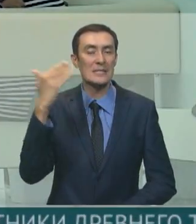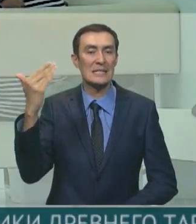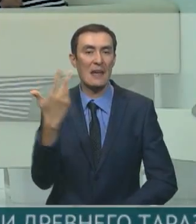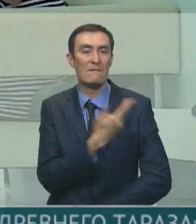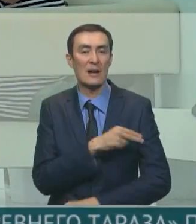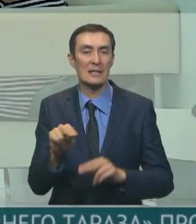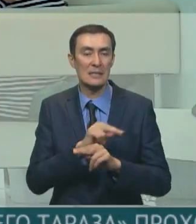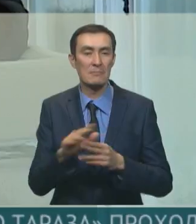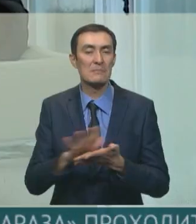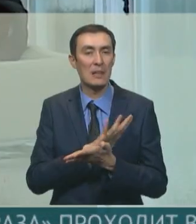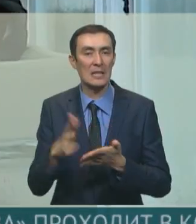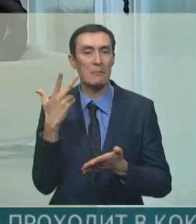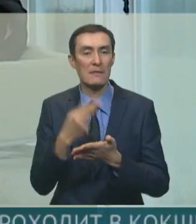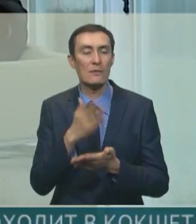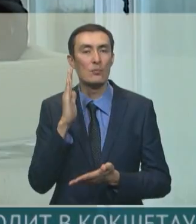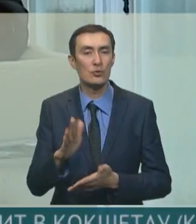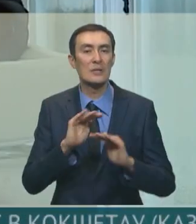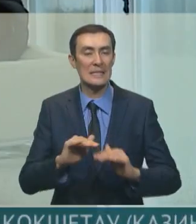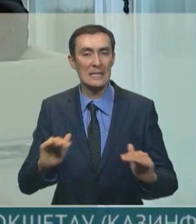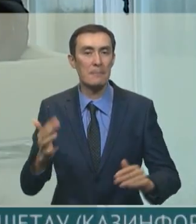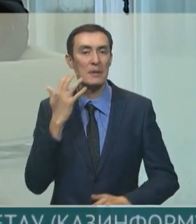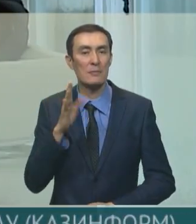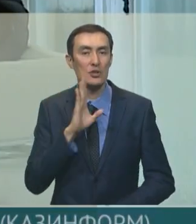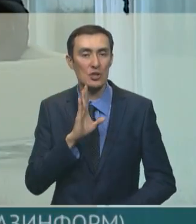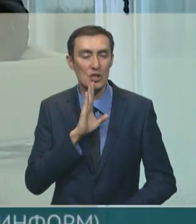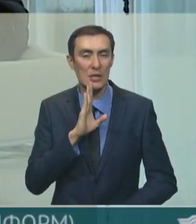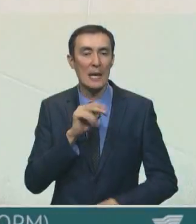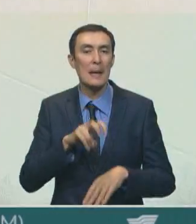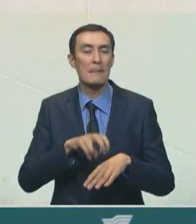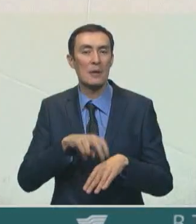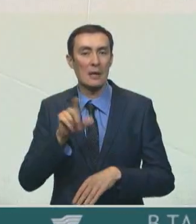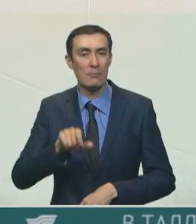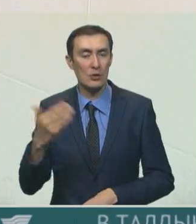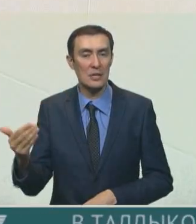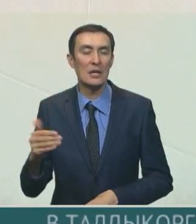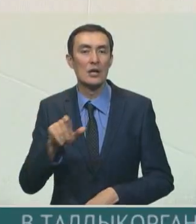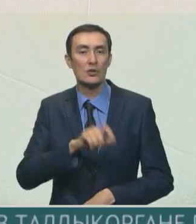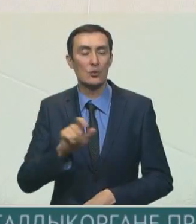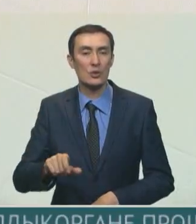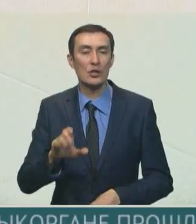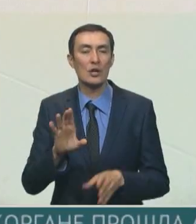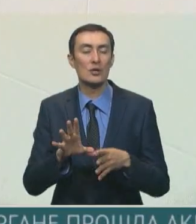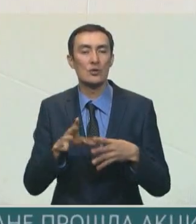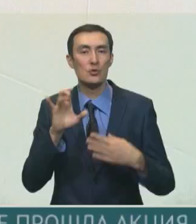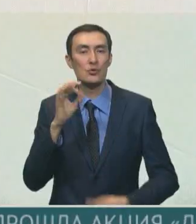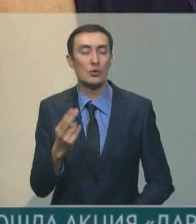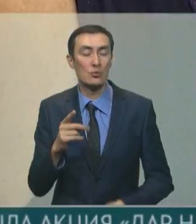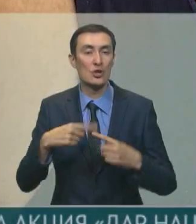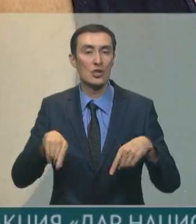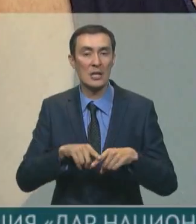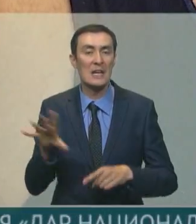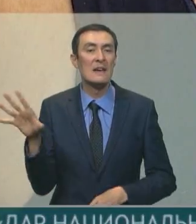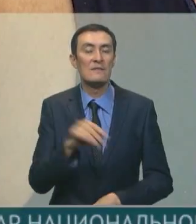вакцины. Бесплатную прививку получат дети, беременные женщины, медработники и сотрудники социальных учреждений.